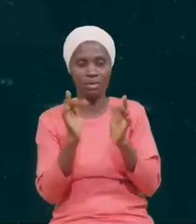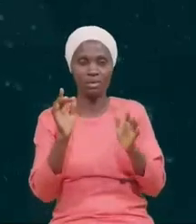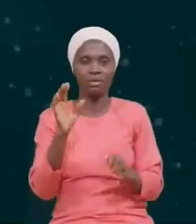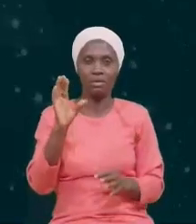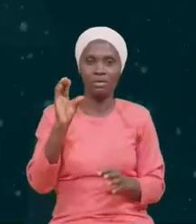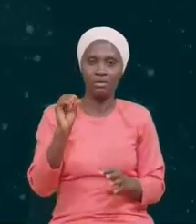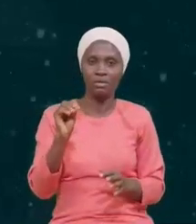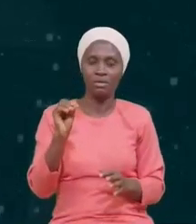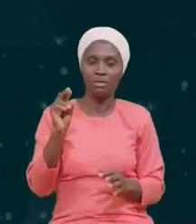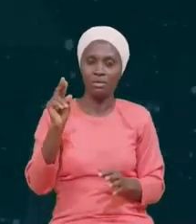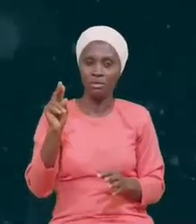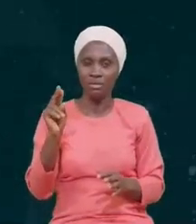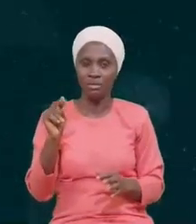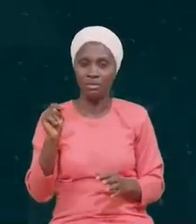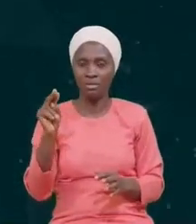disque.hq.org.